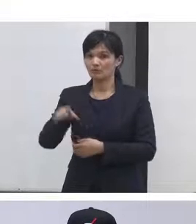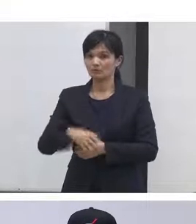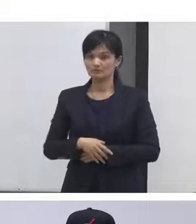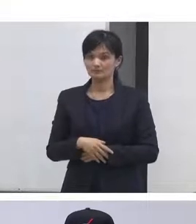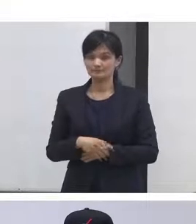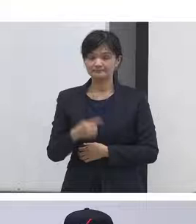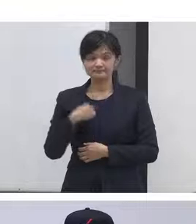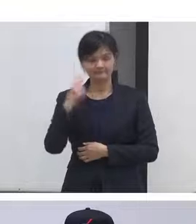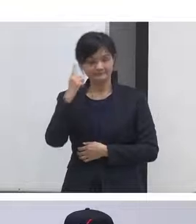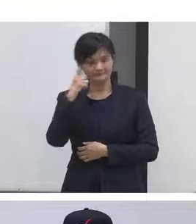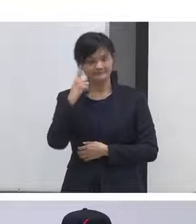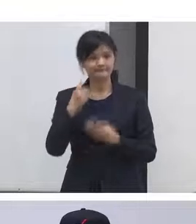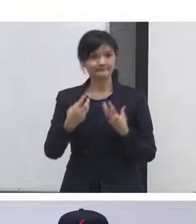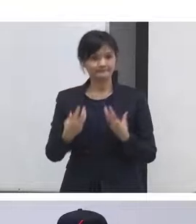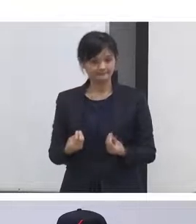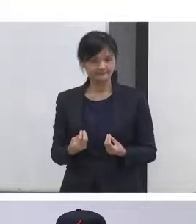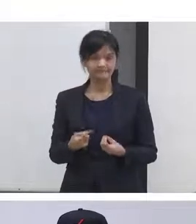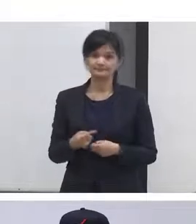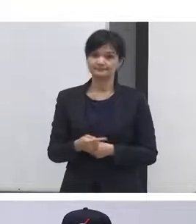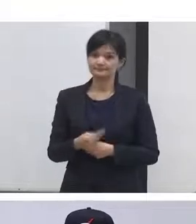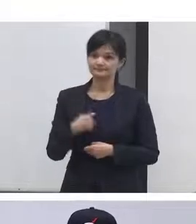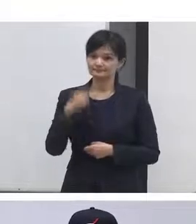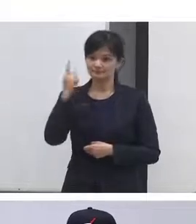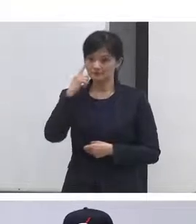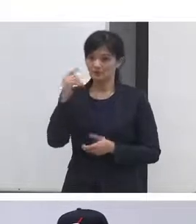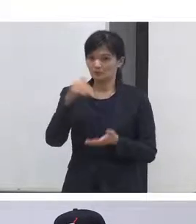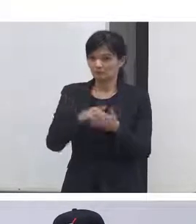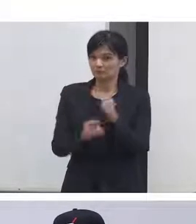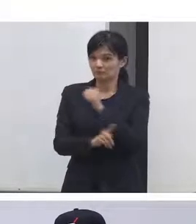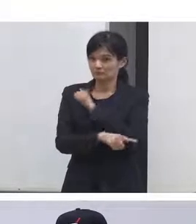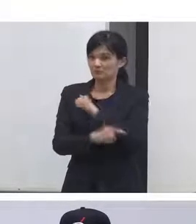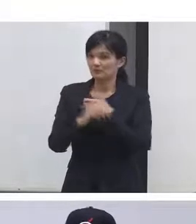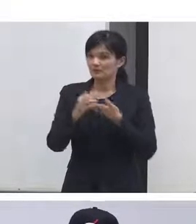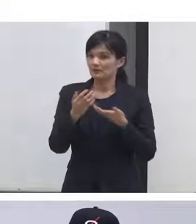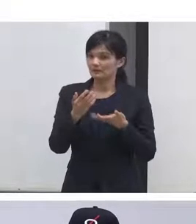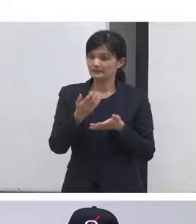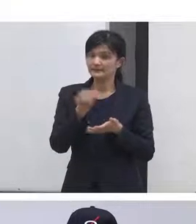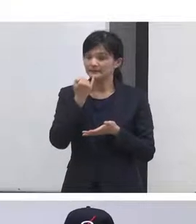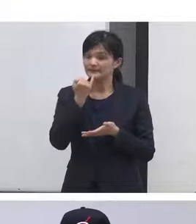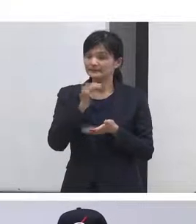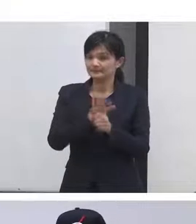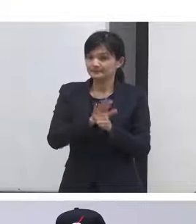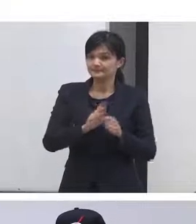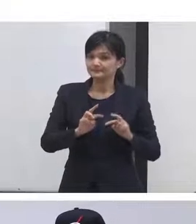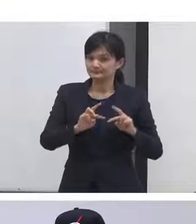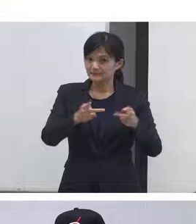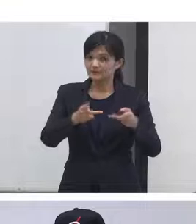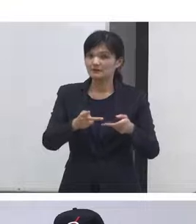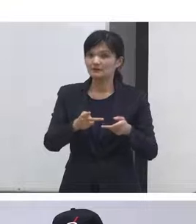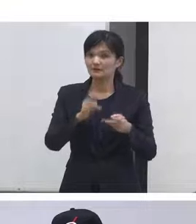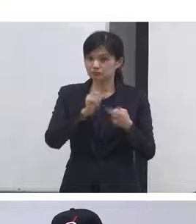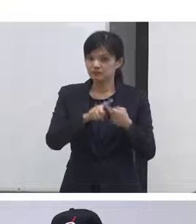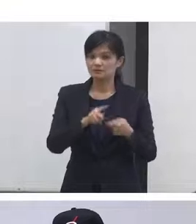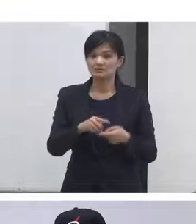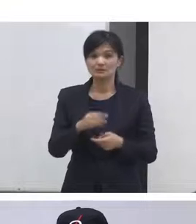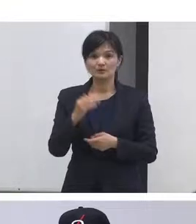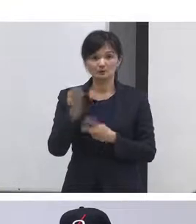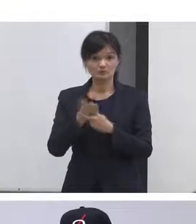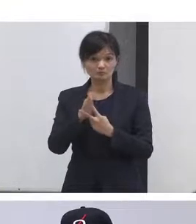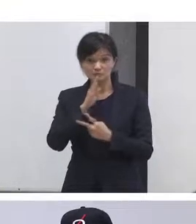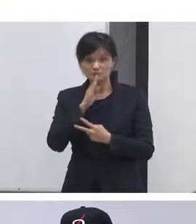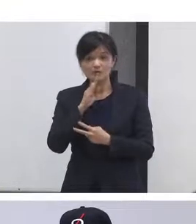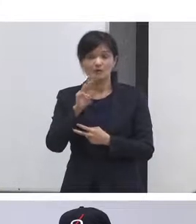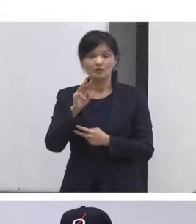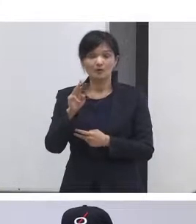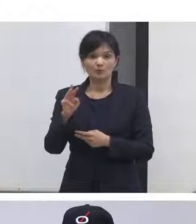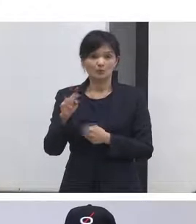我们只能说 OK， 因为他 crowdsourcing 最终还是有机会去把它修正，或者说在 Wikipedia 他也开始发展出可能把那